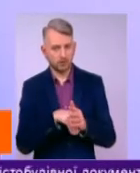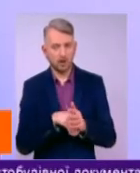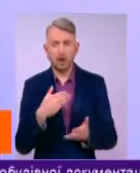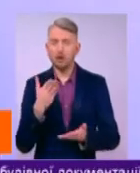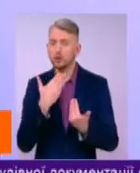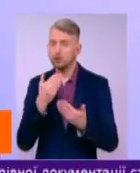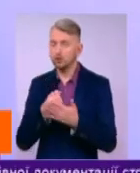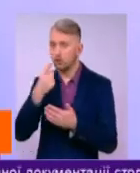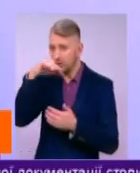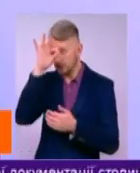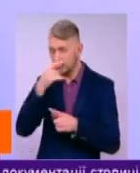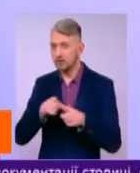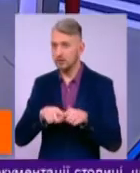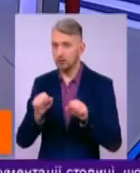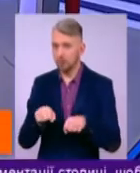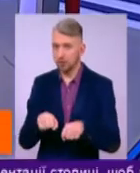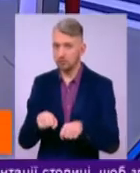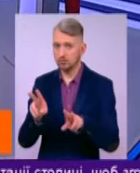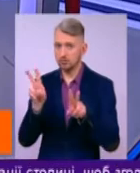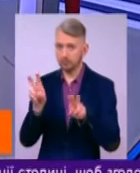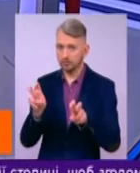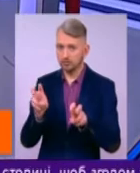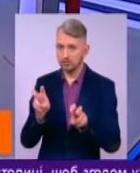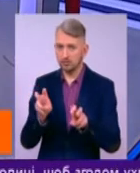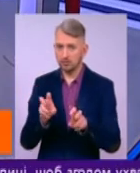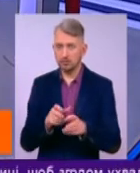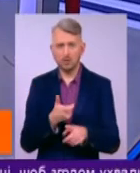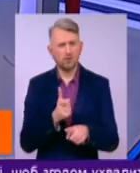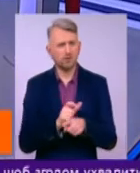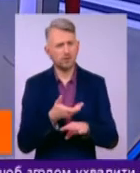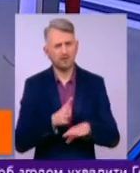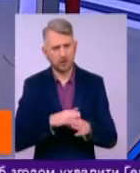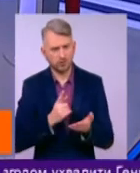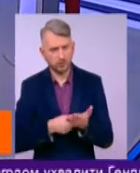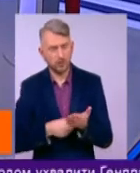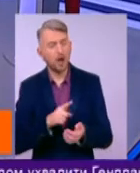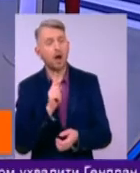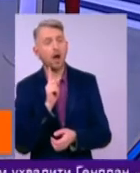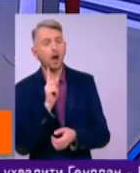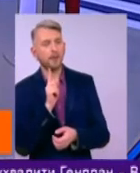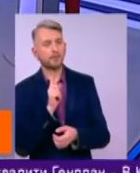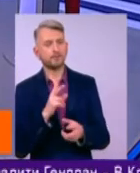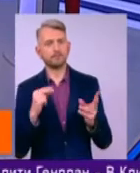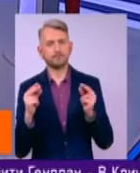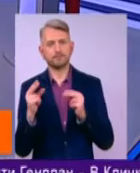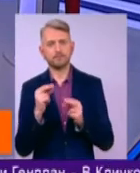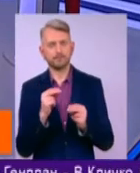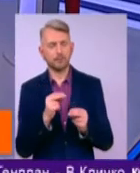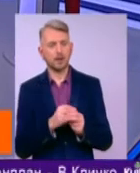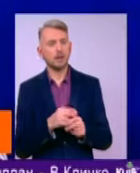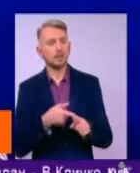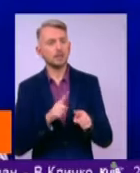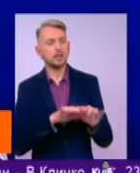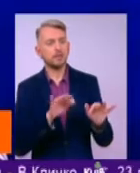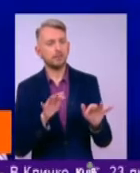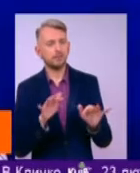звернутися до поліції, то це може кваліфікуватися. Це дуже важко довести. Ну, але випадки, тим не менше, але були тим не менше випадки. Ці випадки мають